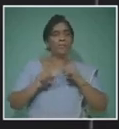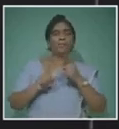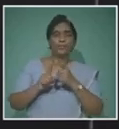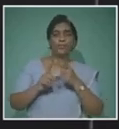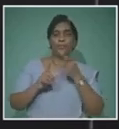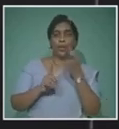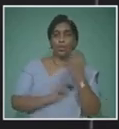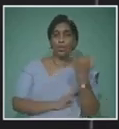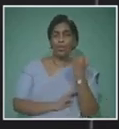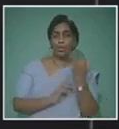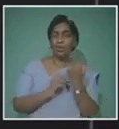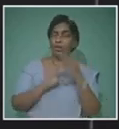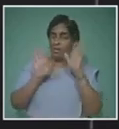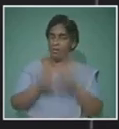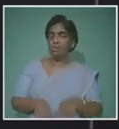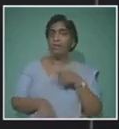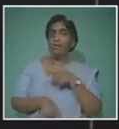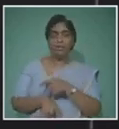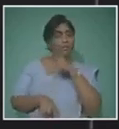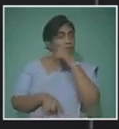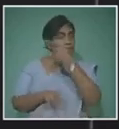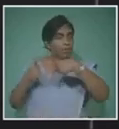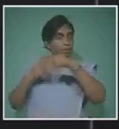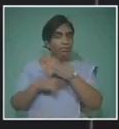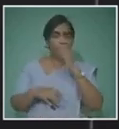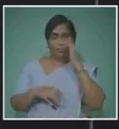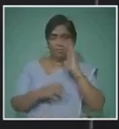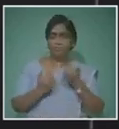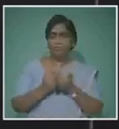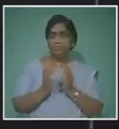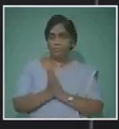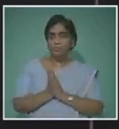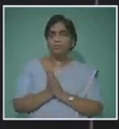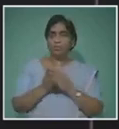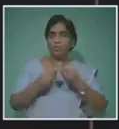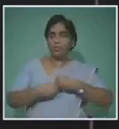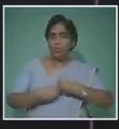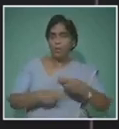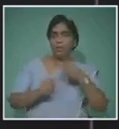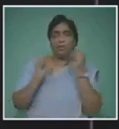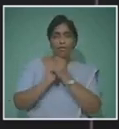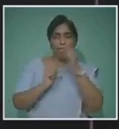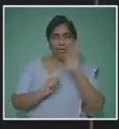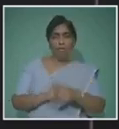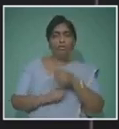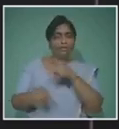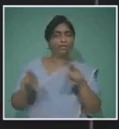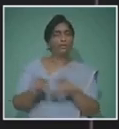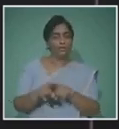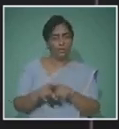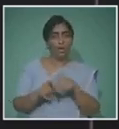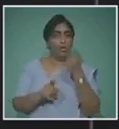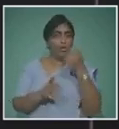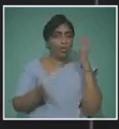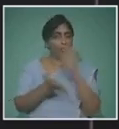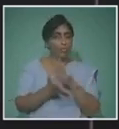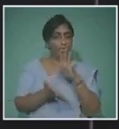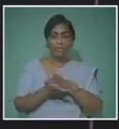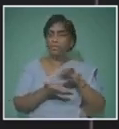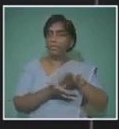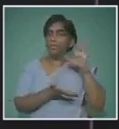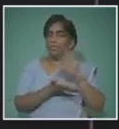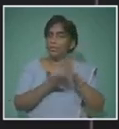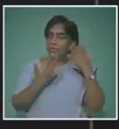මූල්‍ය බලය වක්කීම තිබ්බට ඒගොල්ලෝ සොයන්ව ඩිෆෝල්ට් වෙන තත්ත්වර පත් මේ රට පත් කරේ. ඒ වගේම මුදල් අච්චු ගන්න තීරණය